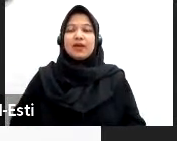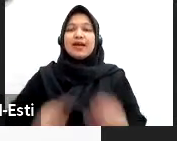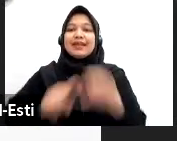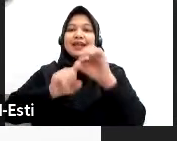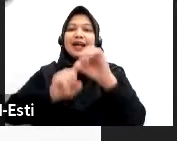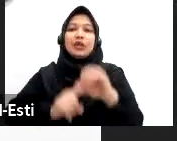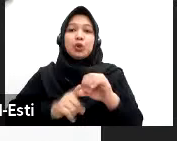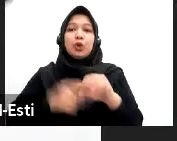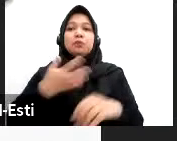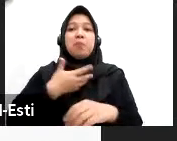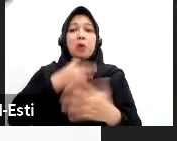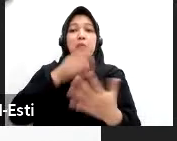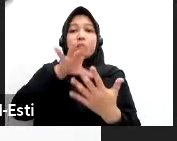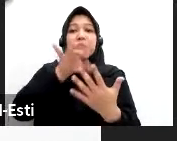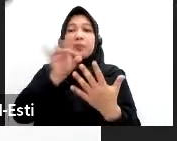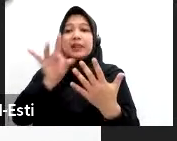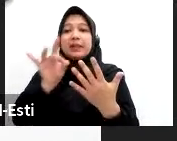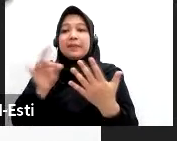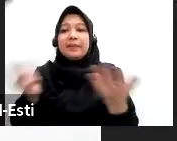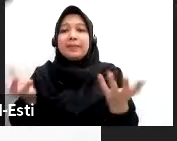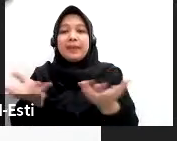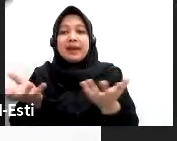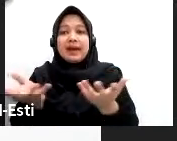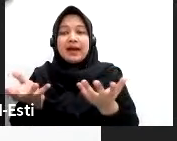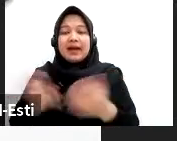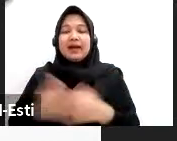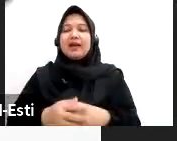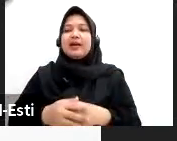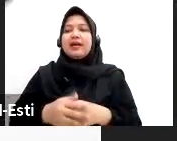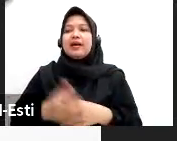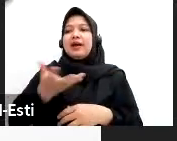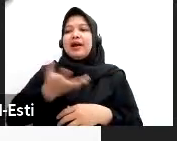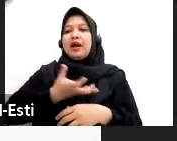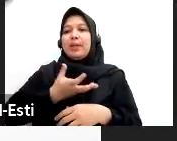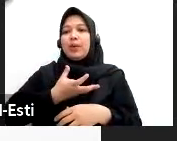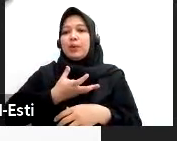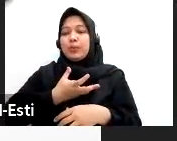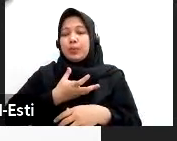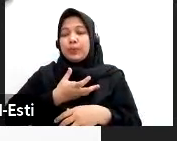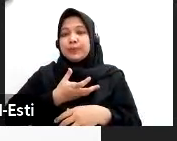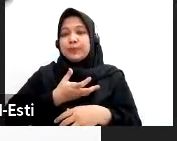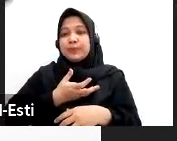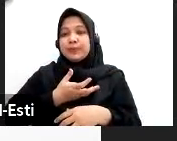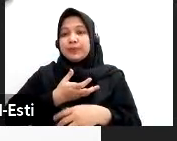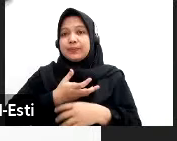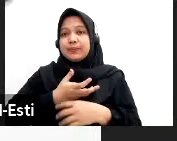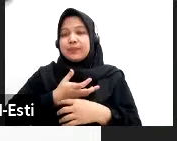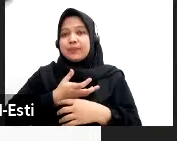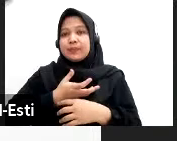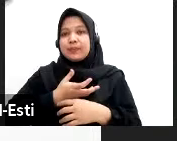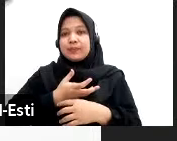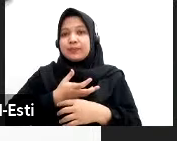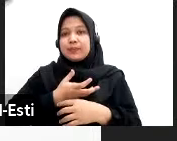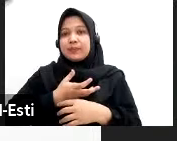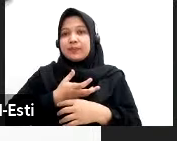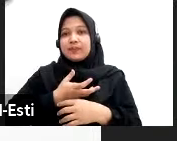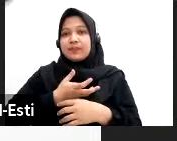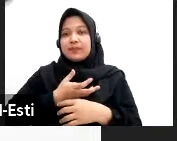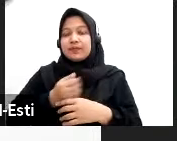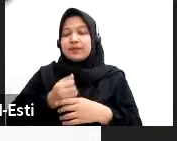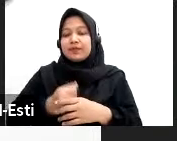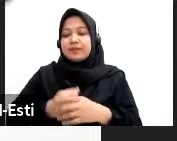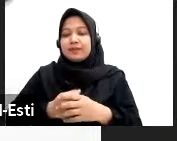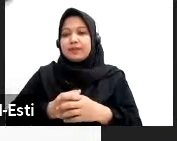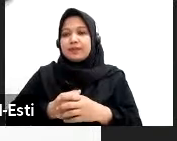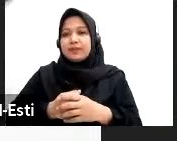dipilih apakah akan eh atau yang memisahkan